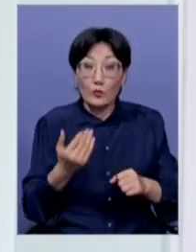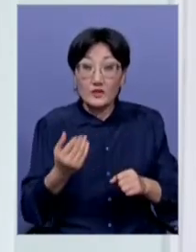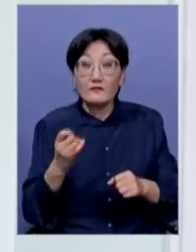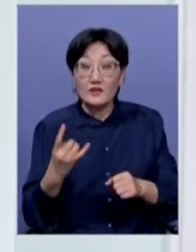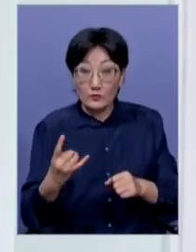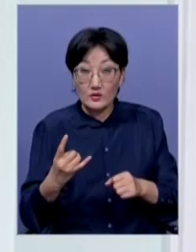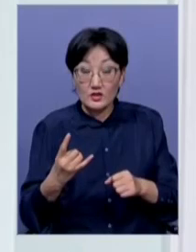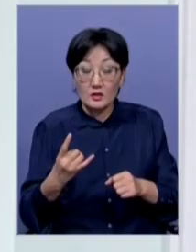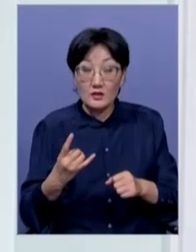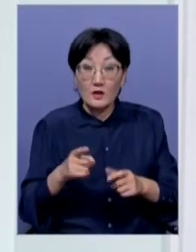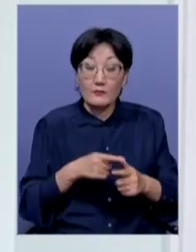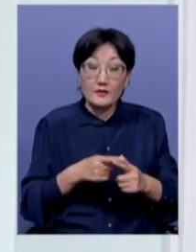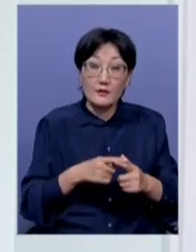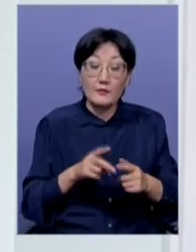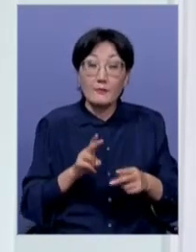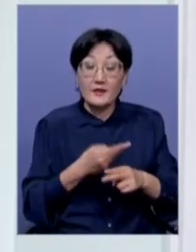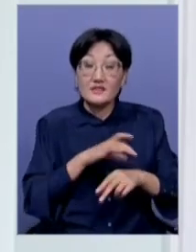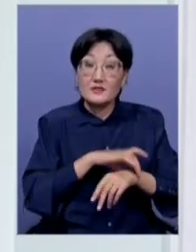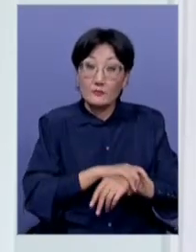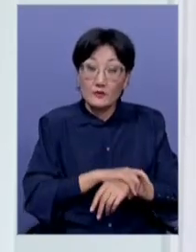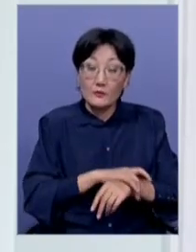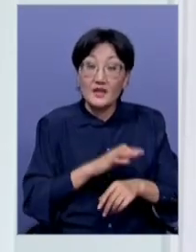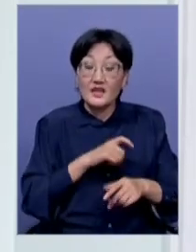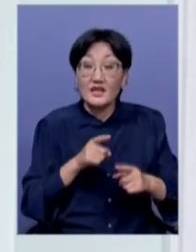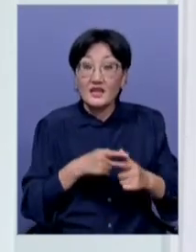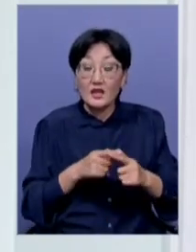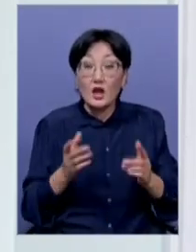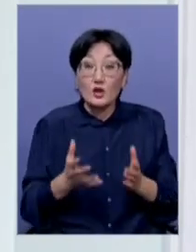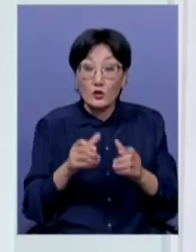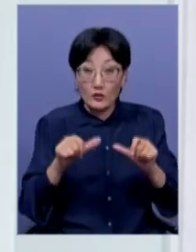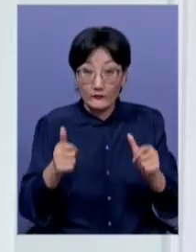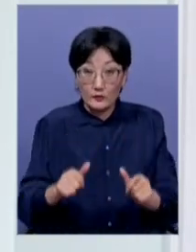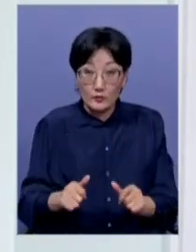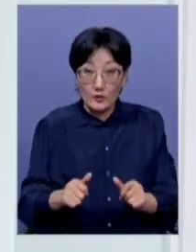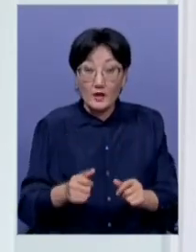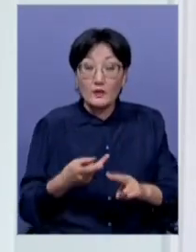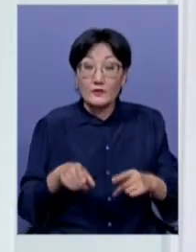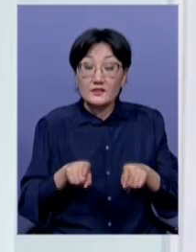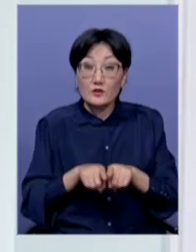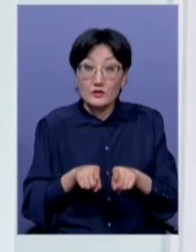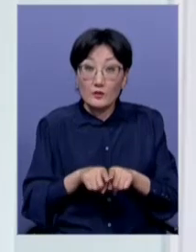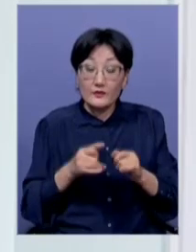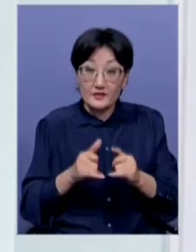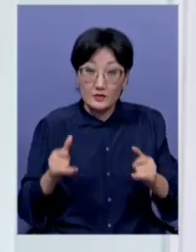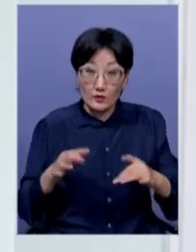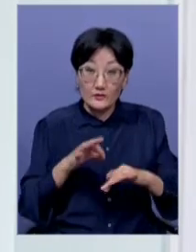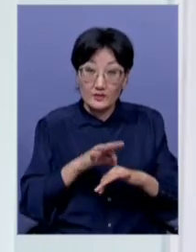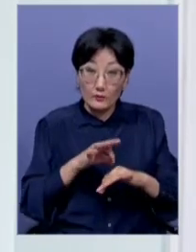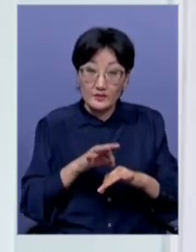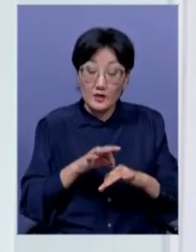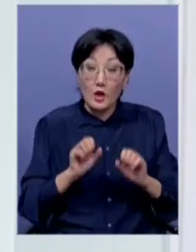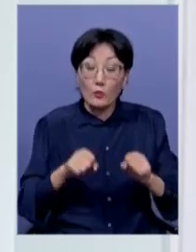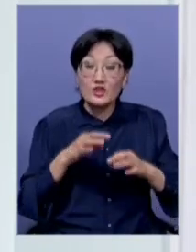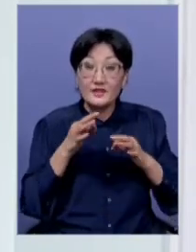ребенка либо в бессимптомной форме или легкой форме. И учитывая вот характерную закономерность развития мультивоспалительного синдрома,